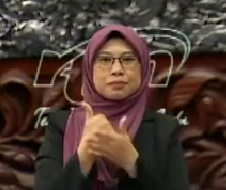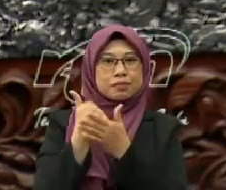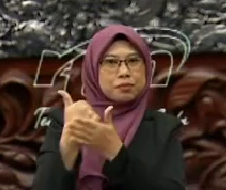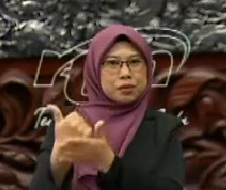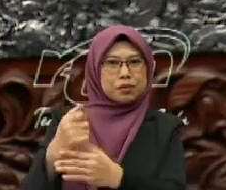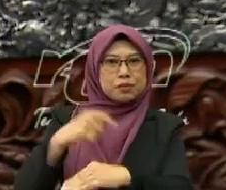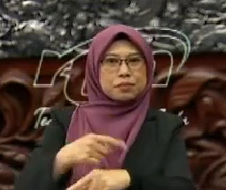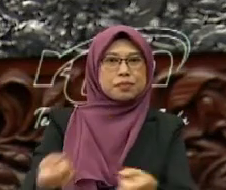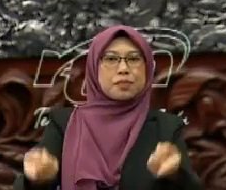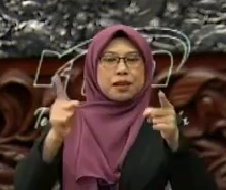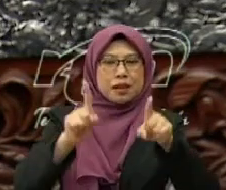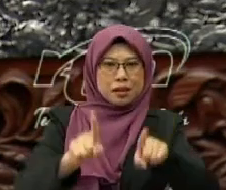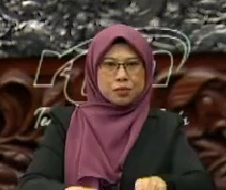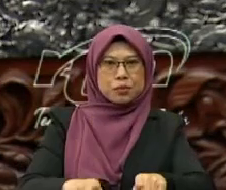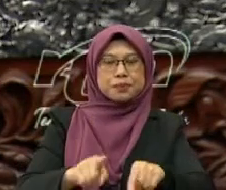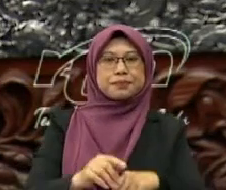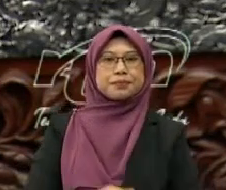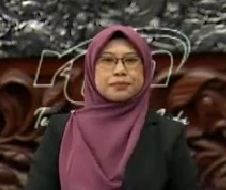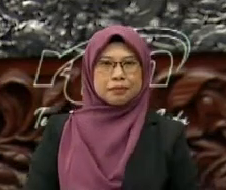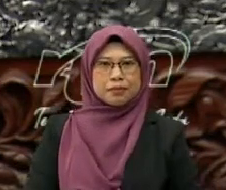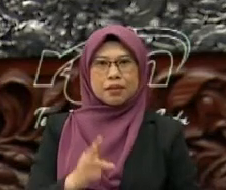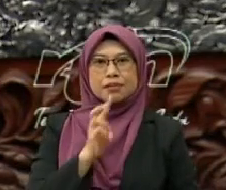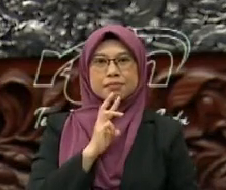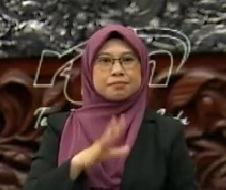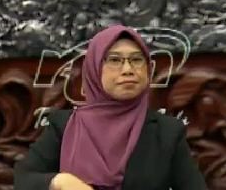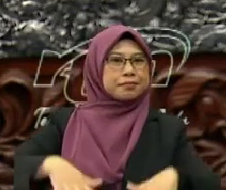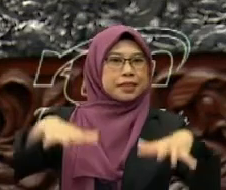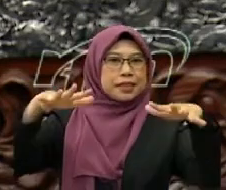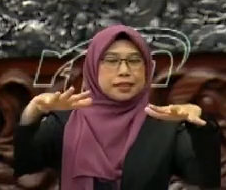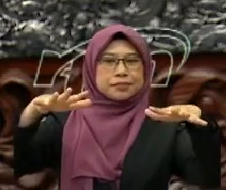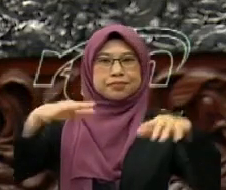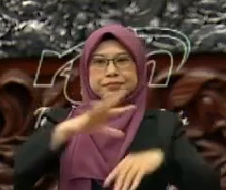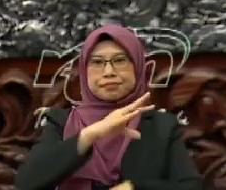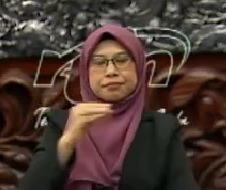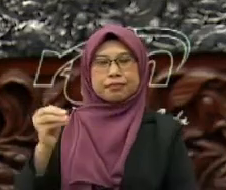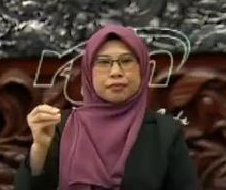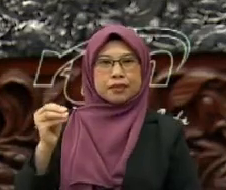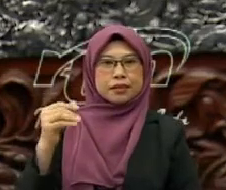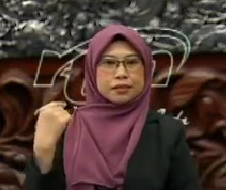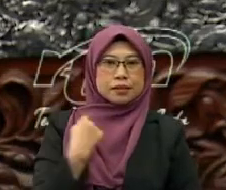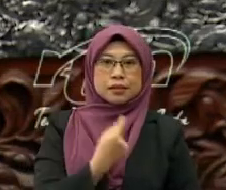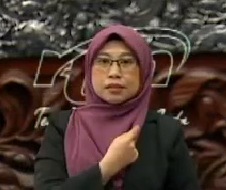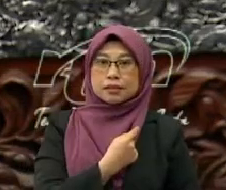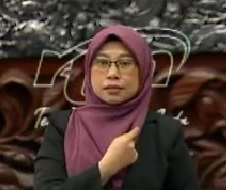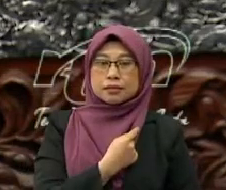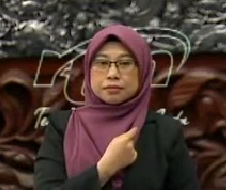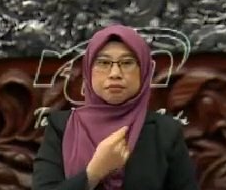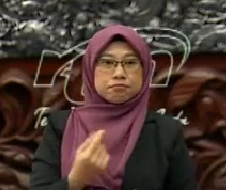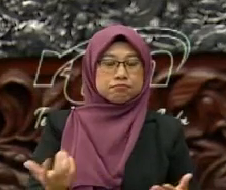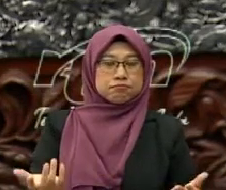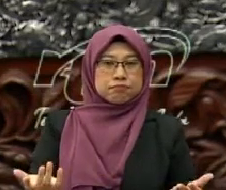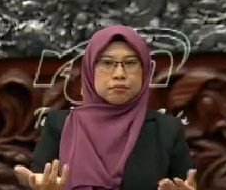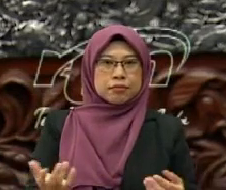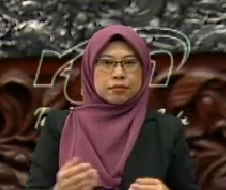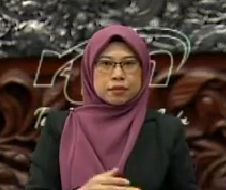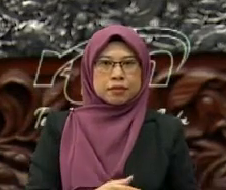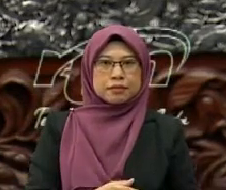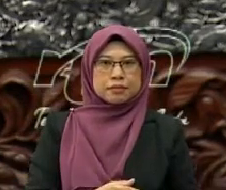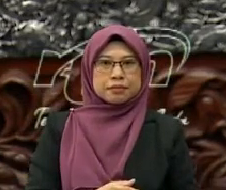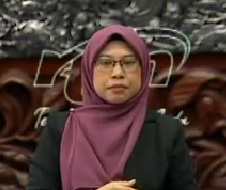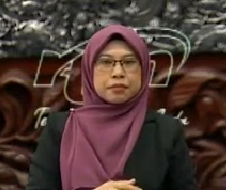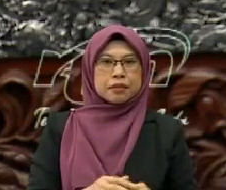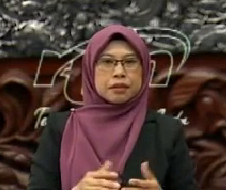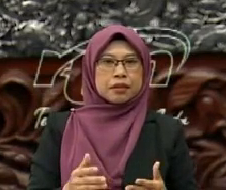membantu waktu berlakunya bencana dan kita dari sudut mobilisasi